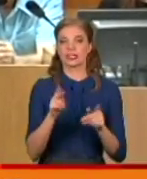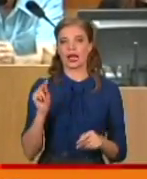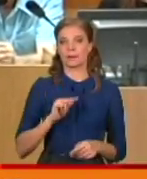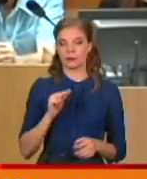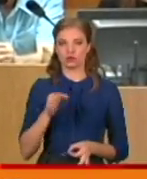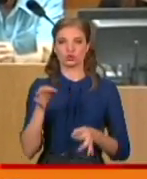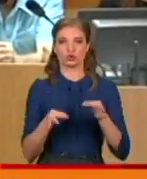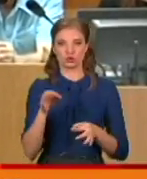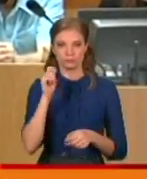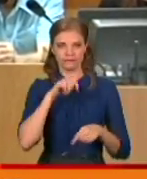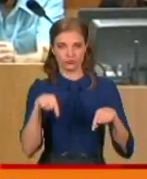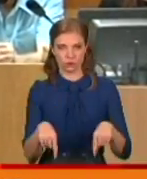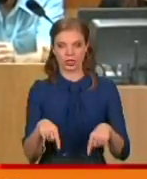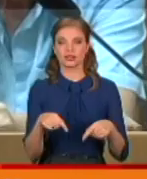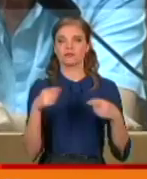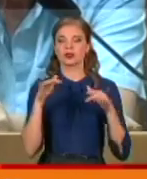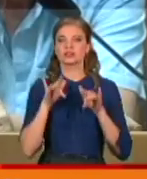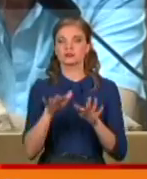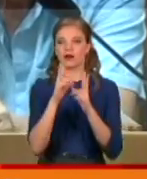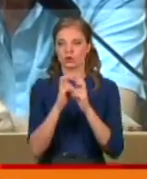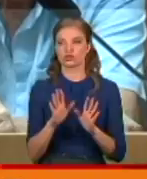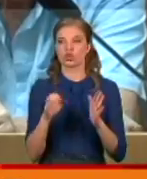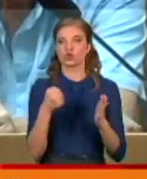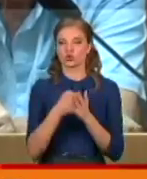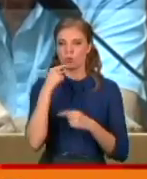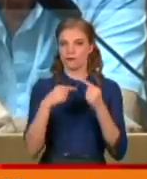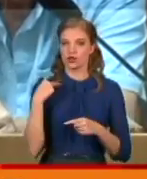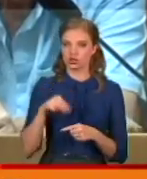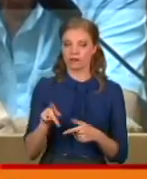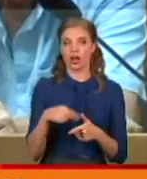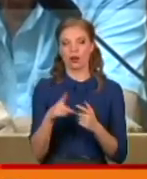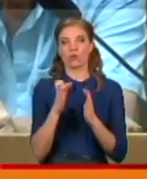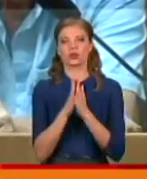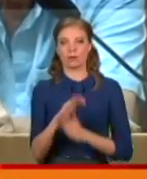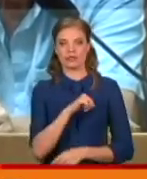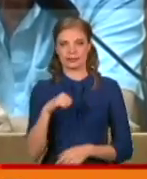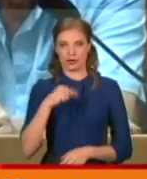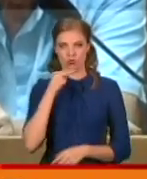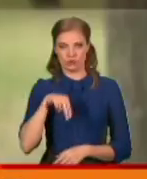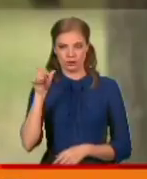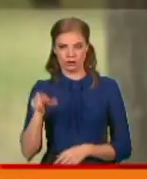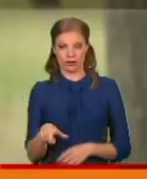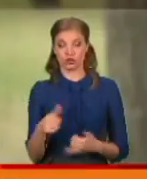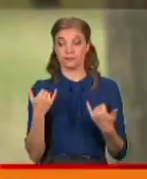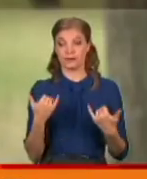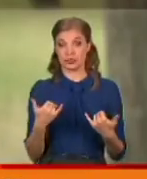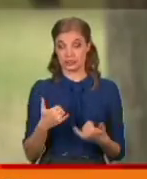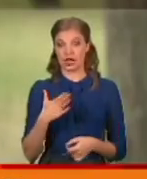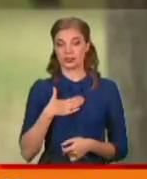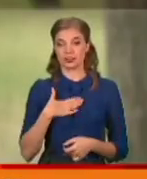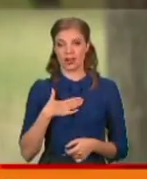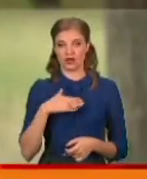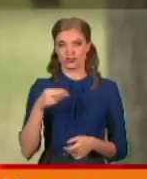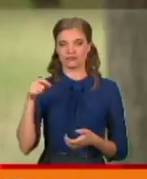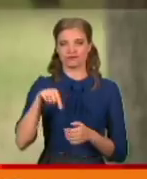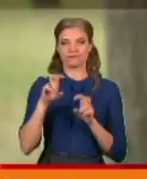працює суд присяжних в Україні. Справи розглядають лише довічників або на прохання самого звинувачуваного. Зараз наші присяжні,